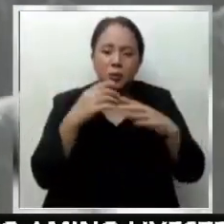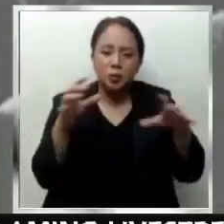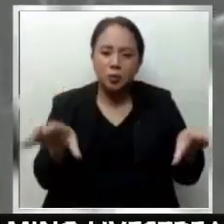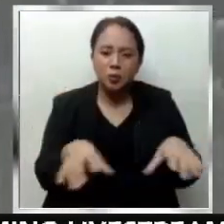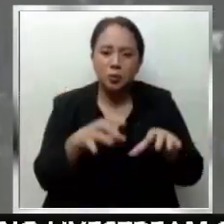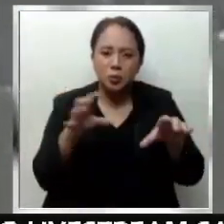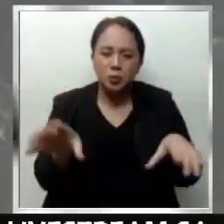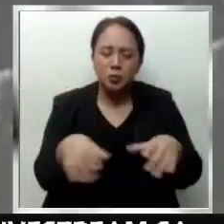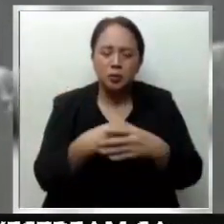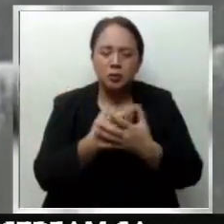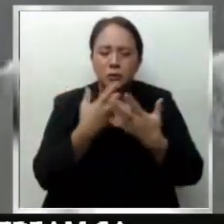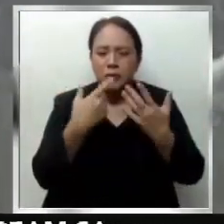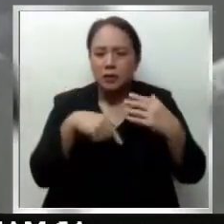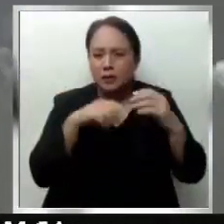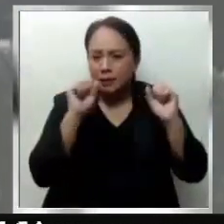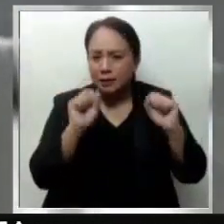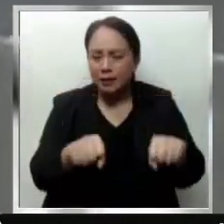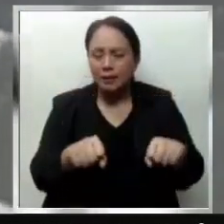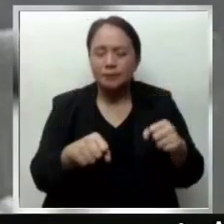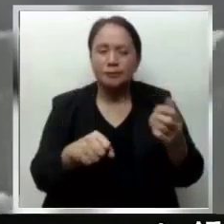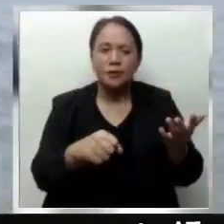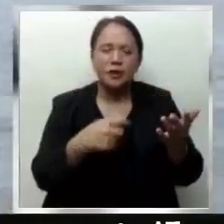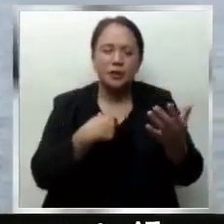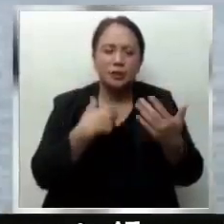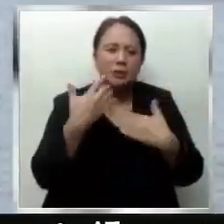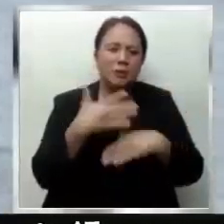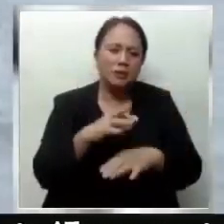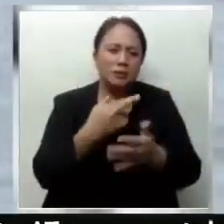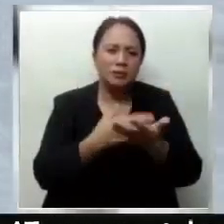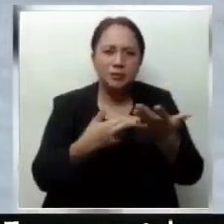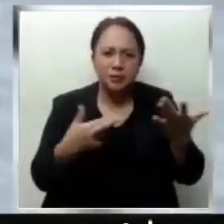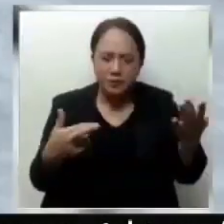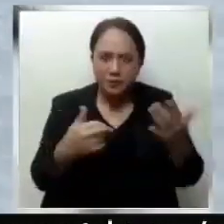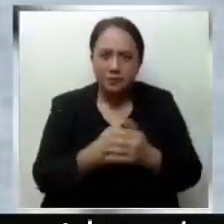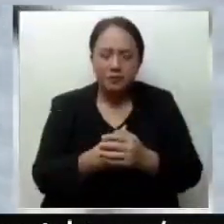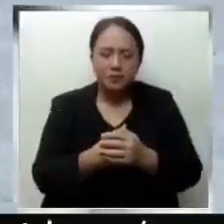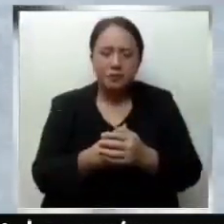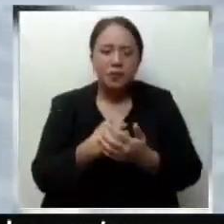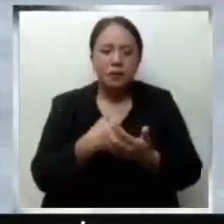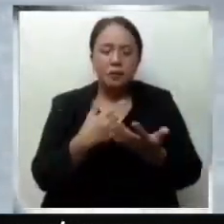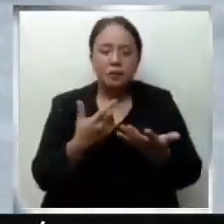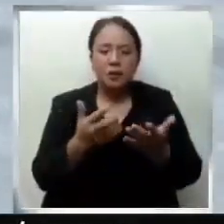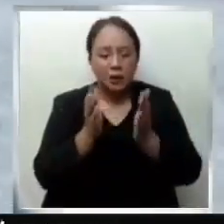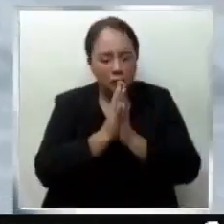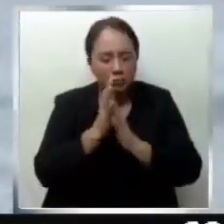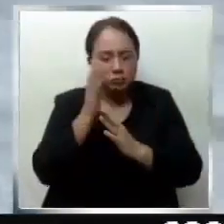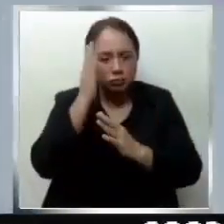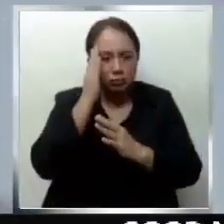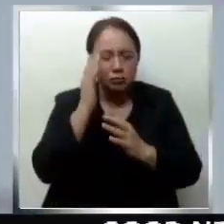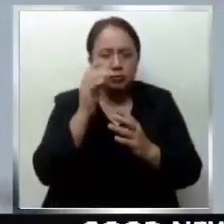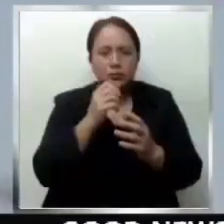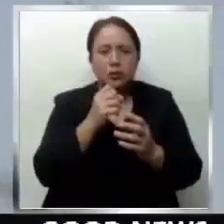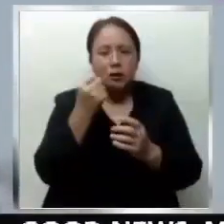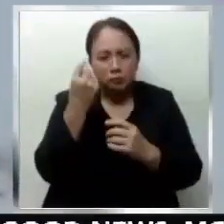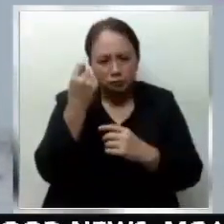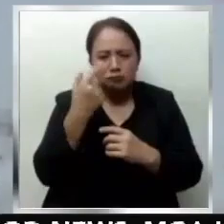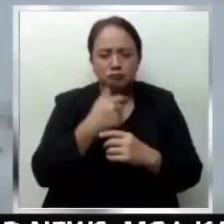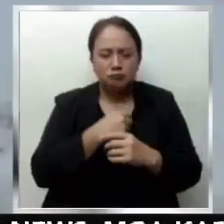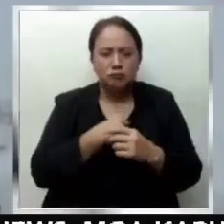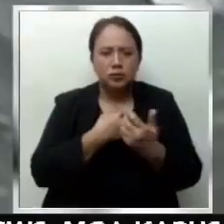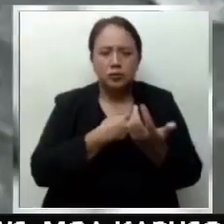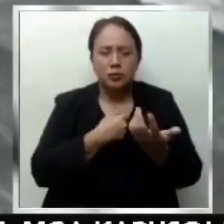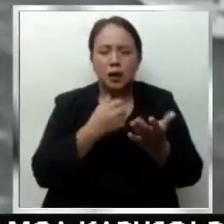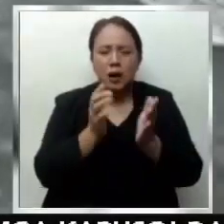makakaya sa kabila ng kanilang limitadong resources. Humingi rin sila ng pangunawa. Nangako rin silang makikipagtulungan sa mga